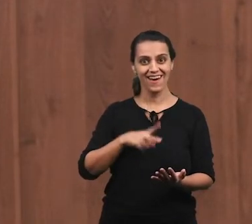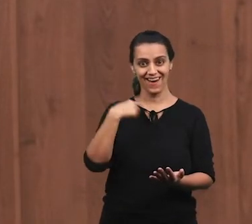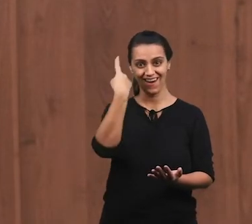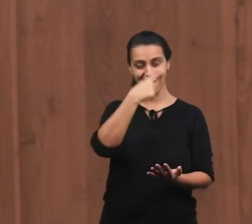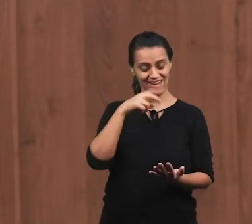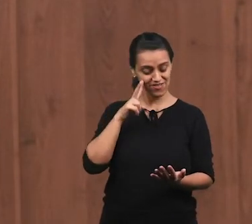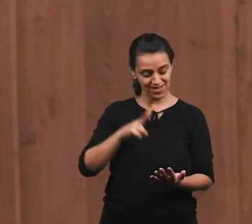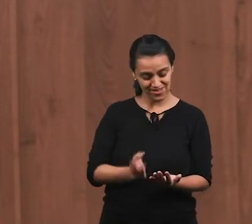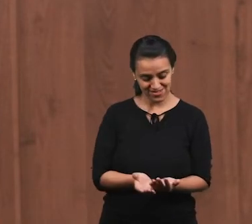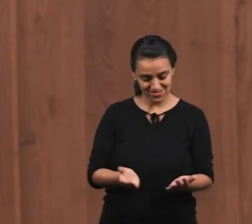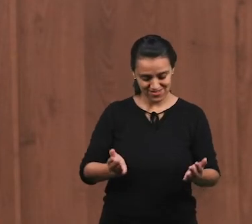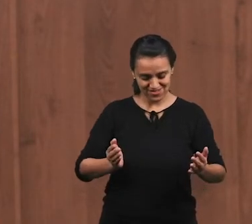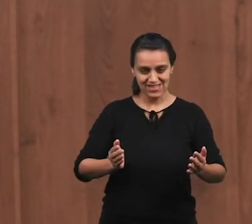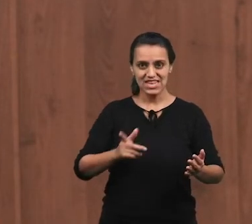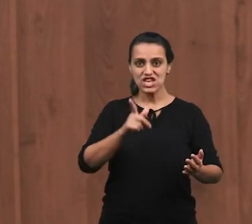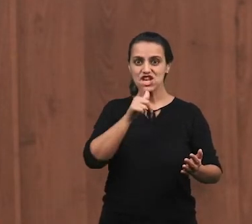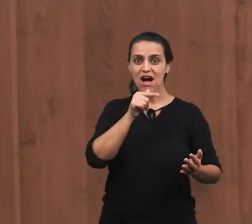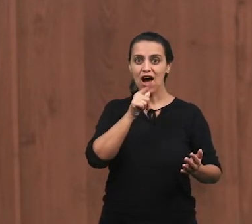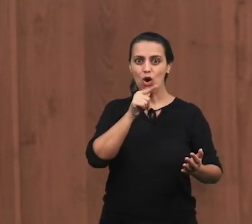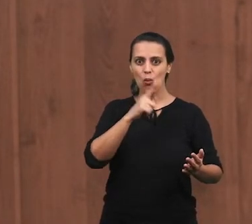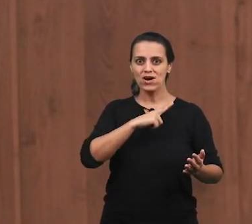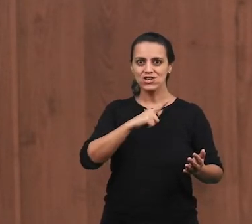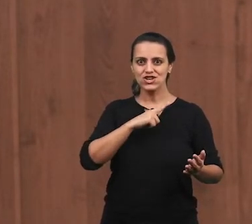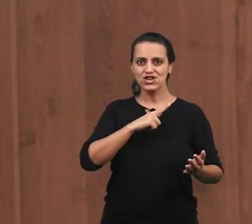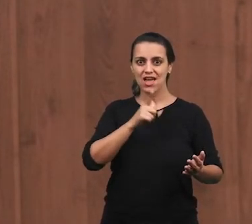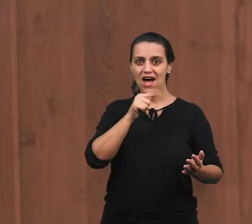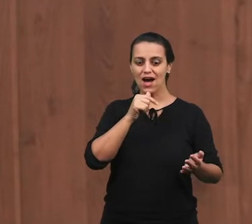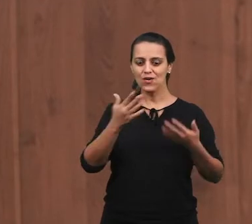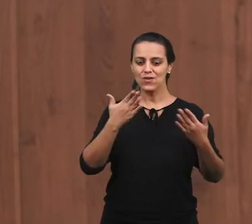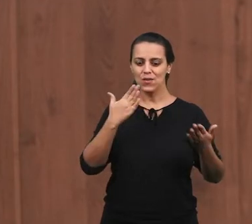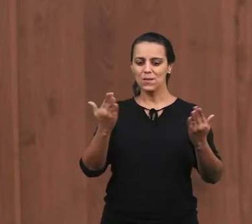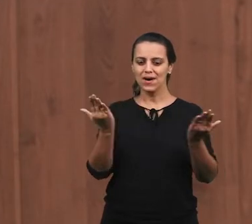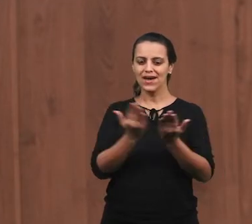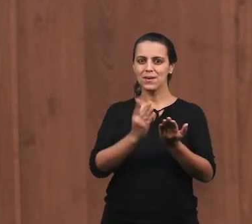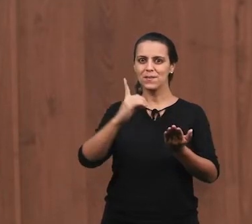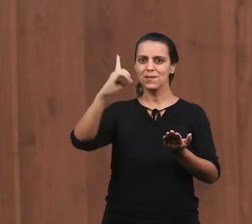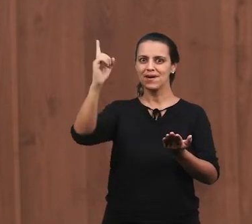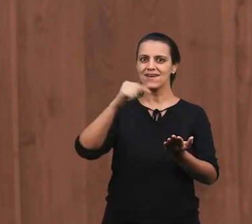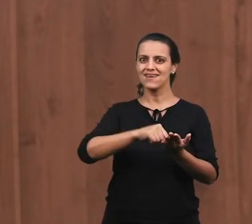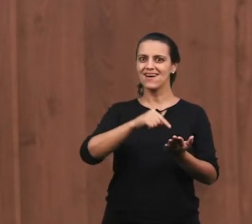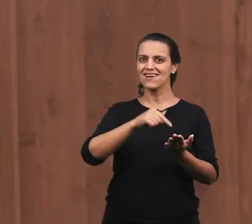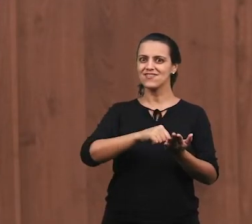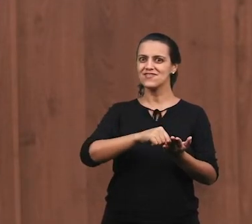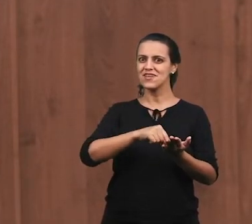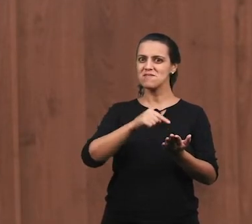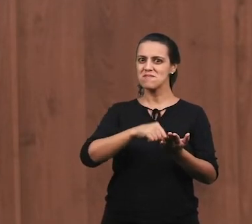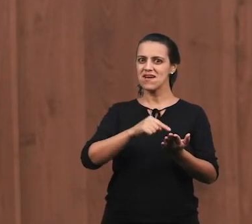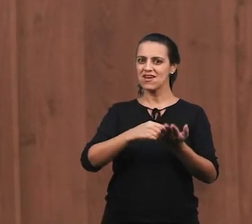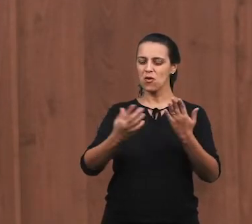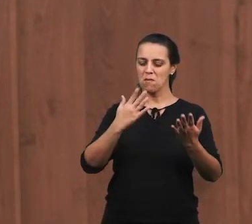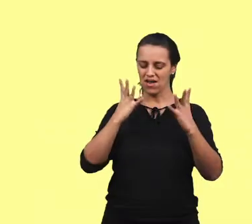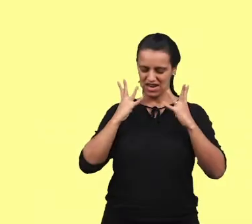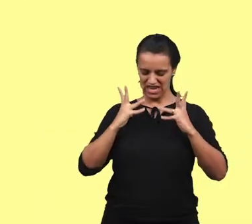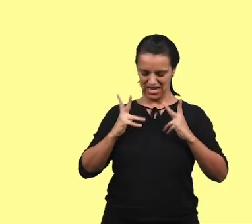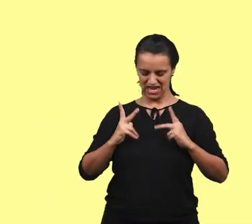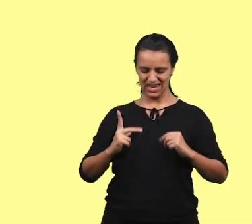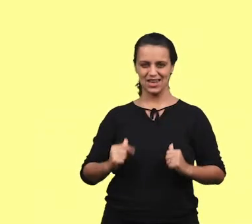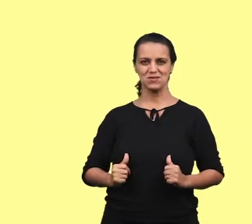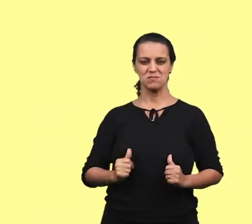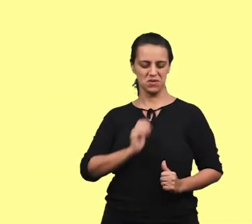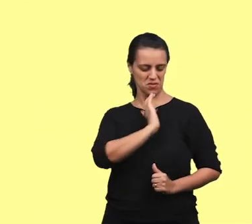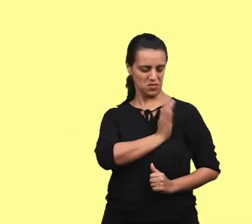за нас. Что за чудесная любовь Божья. И Бог также открыл нам еще что-то